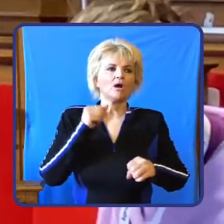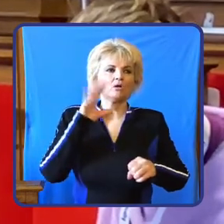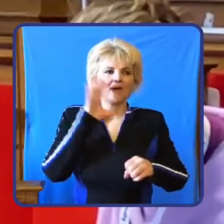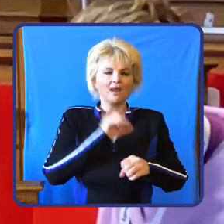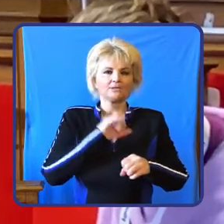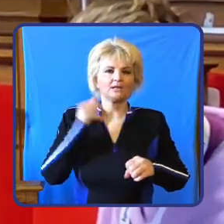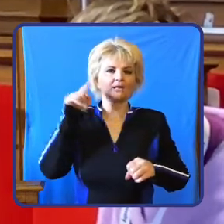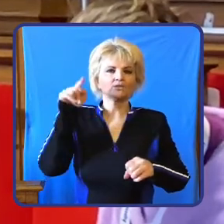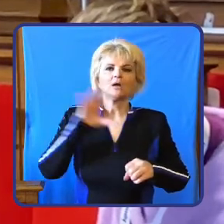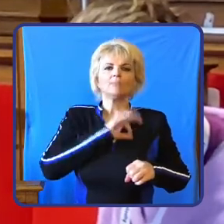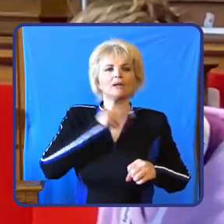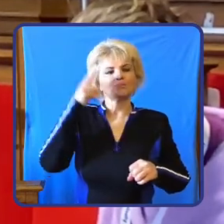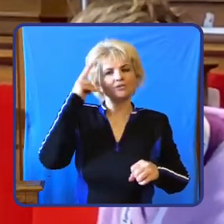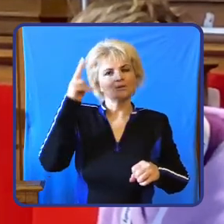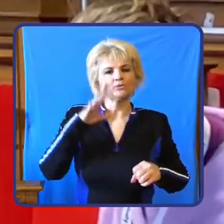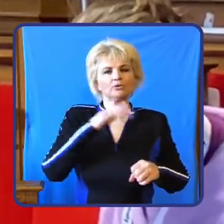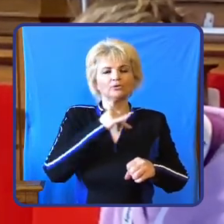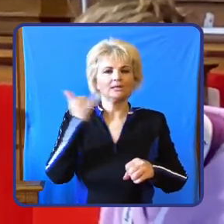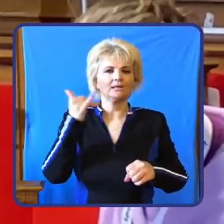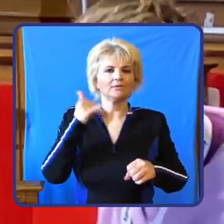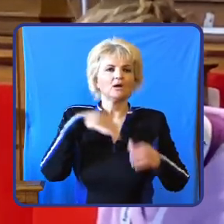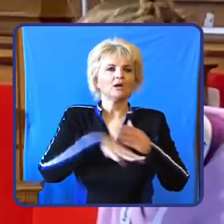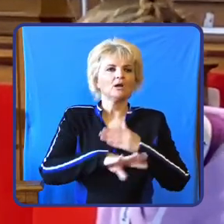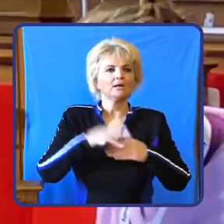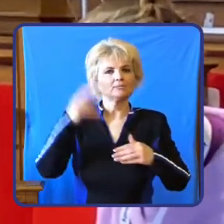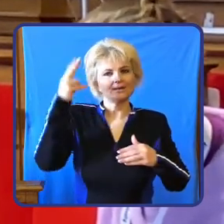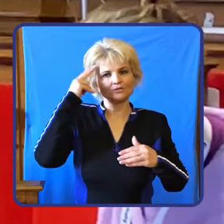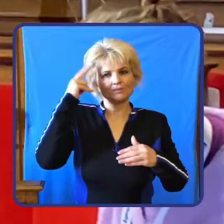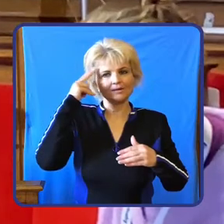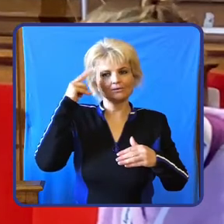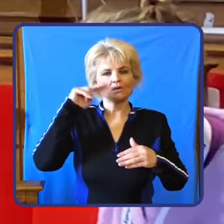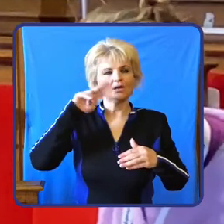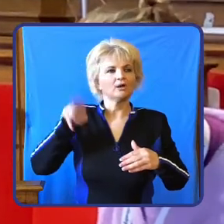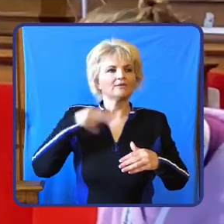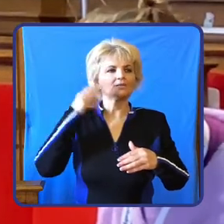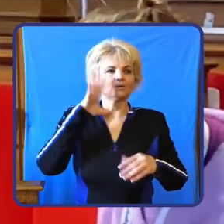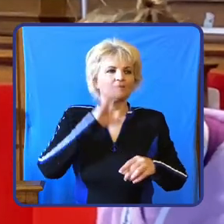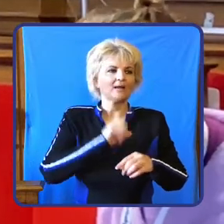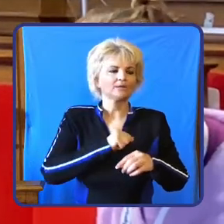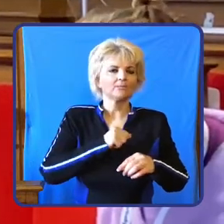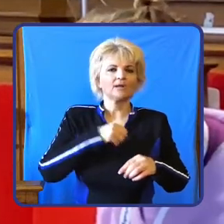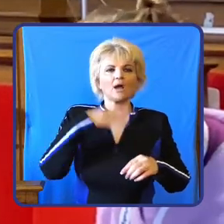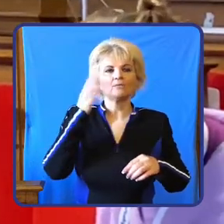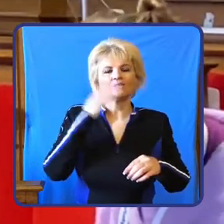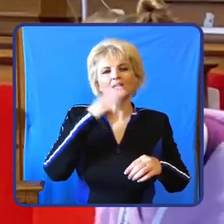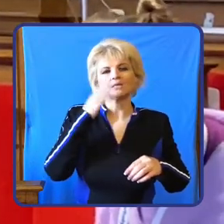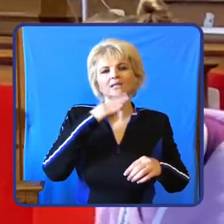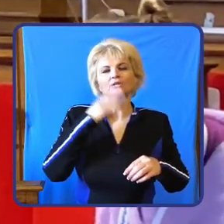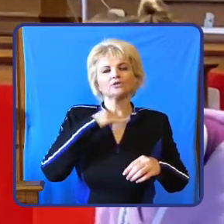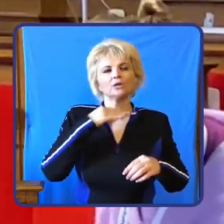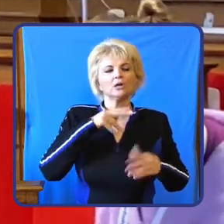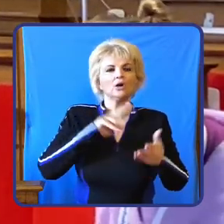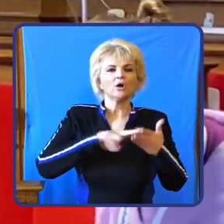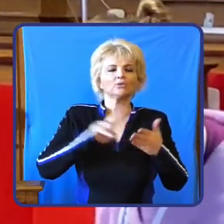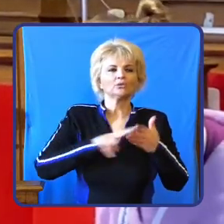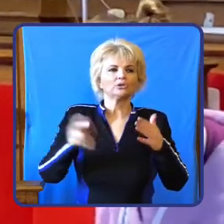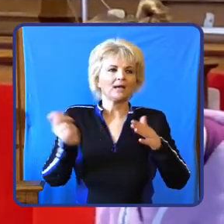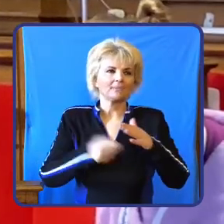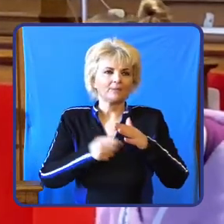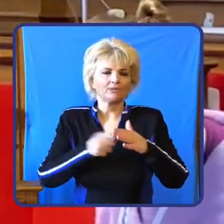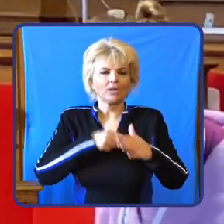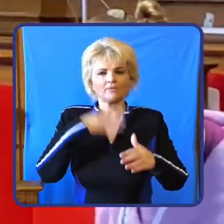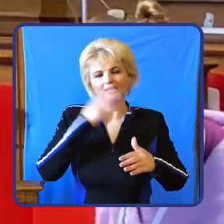ugyanis polgármester úr 5 év alatt kiismertük, tehát itt a viszontválaszból majd az lesz, hogy a fideszes hatóság megbüntette, a Fidesz üldözi, a